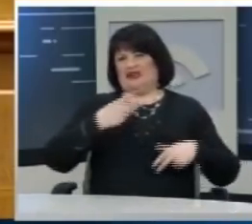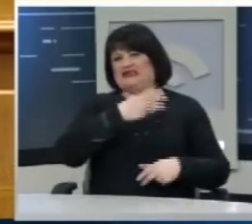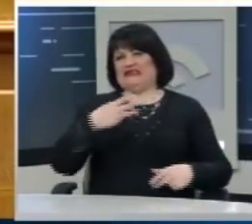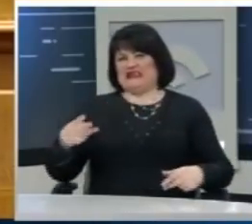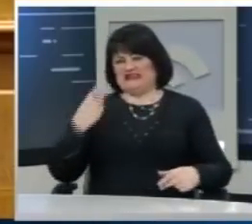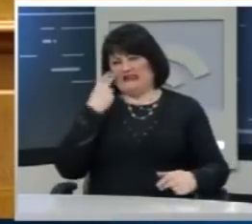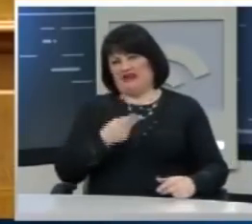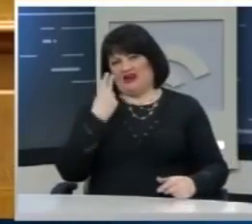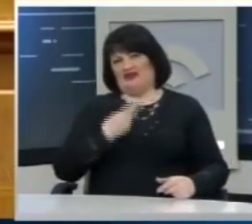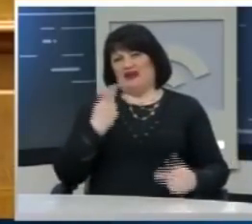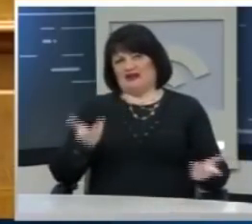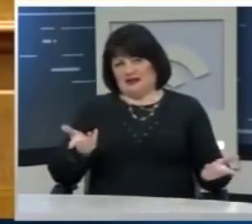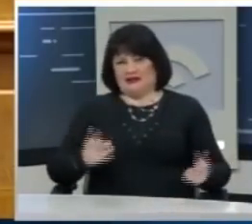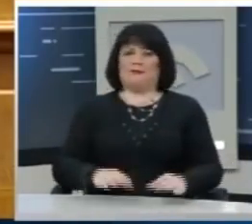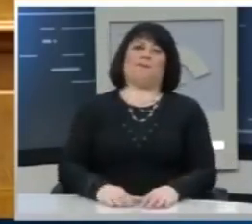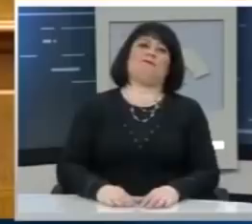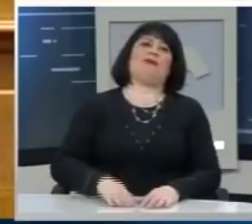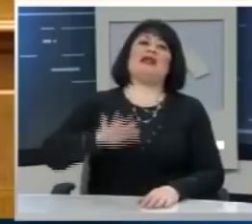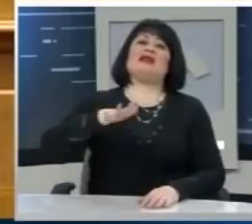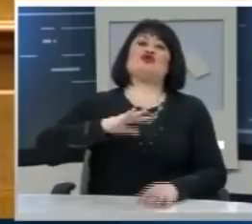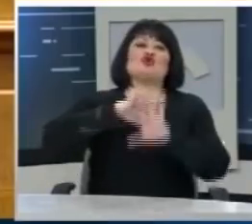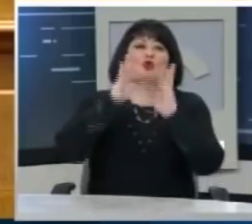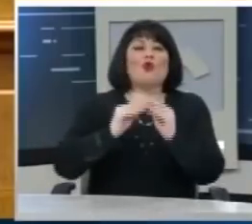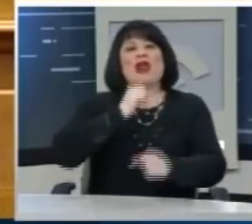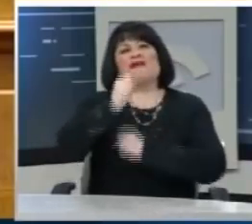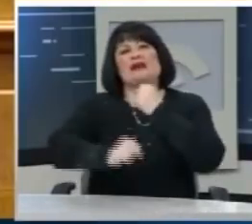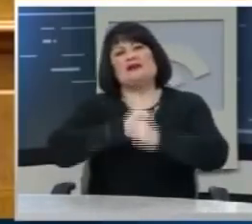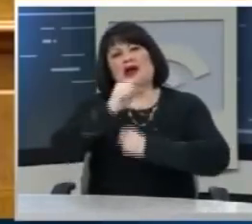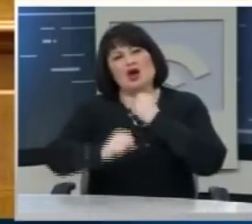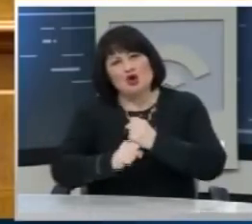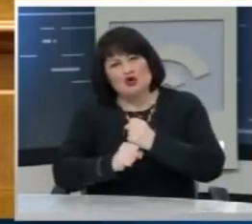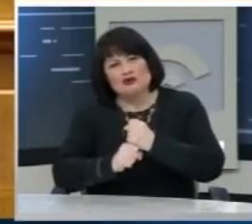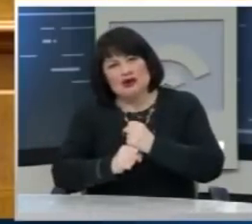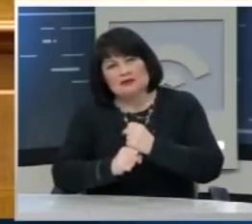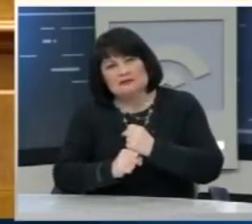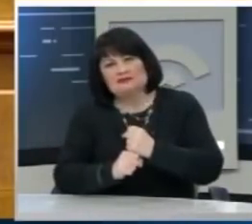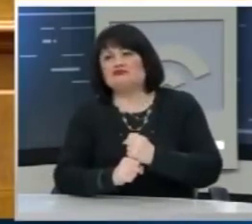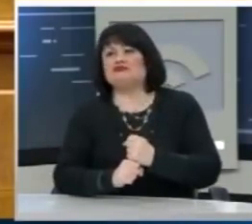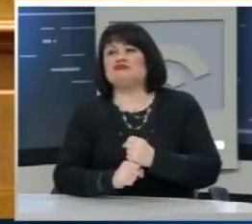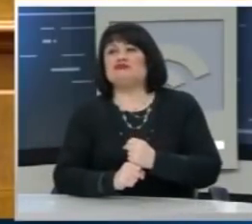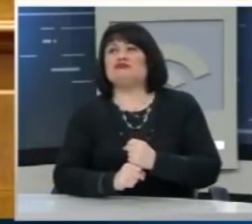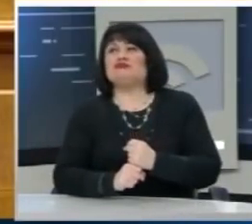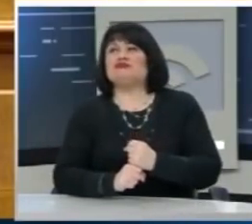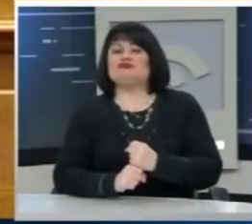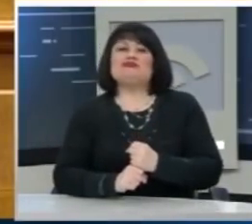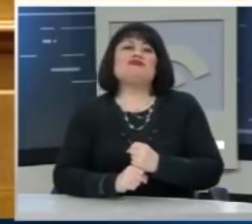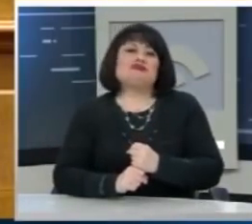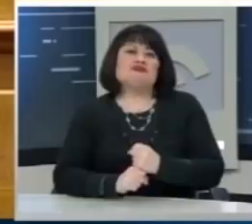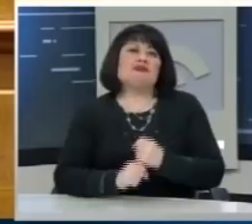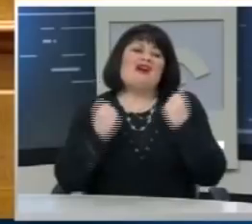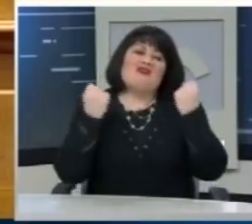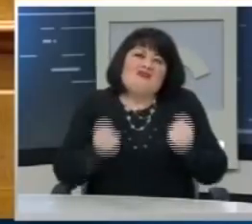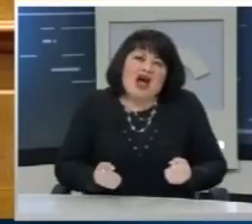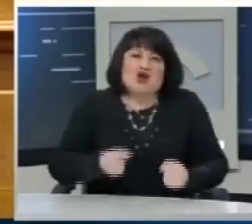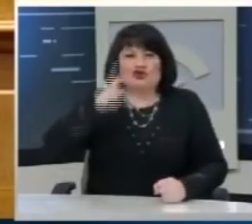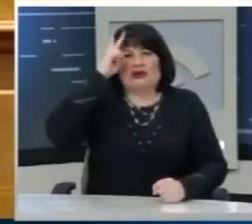αποκαλυπτική. Μπορεί όλα αυτά τα χρόνια ο ΣΥΡΙΖΑ τα λόγια του να τάκοβε παχιά και να σήκωνε μεγάλο κουρνιαχτό για το θέμα